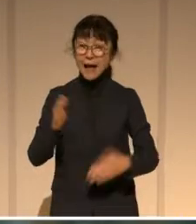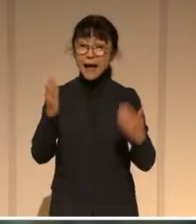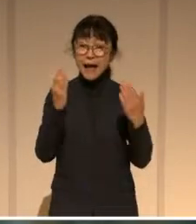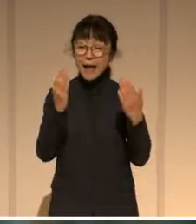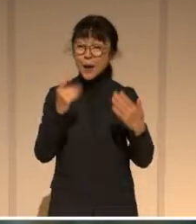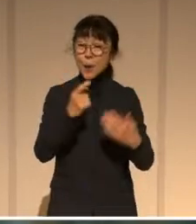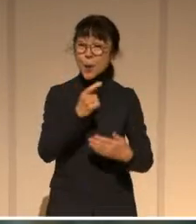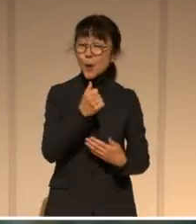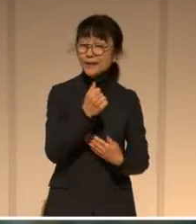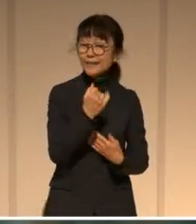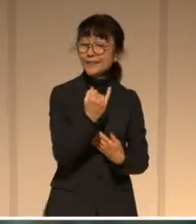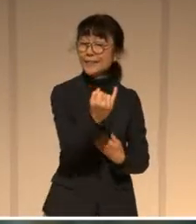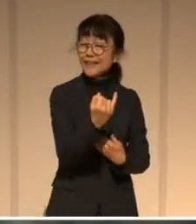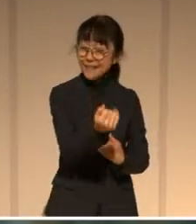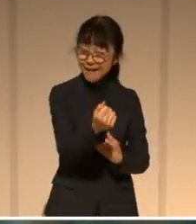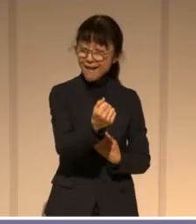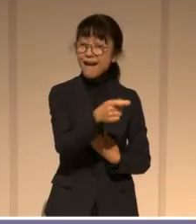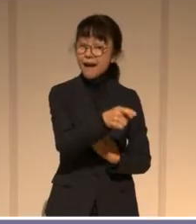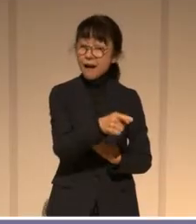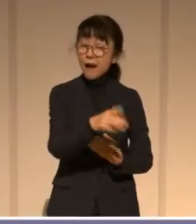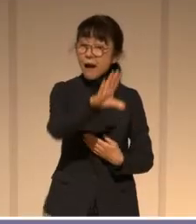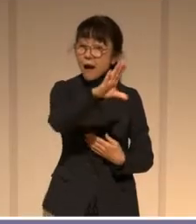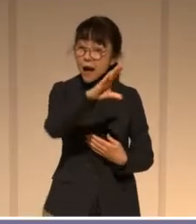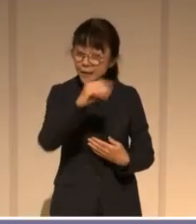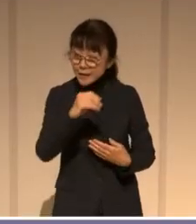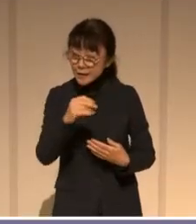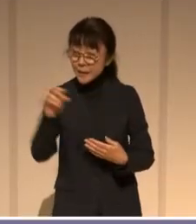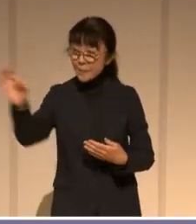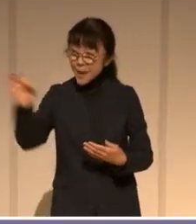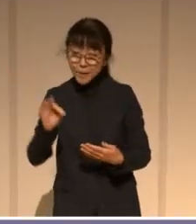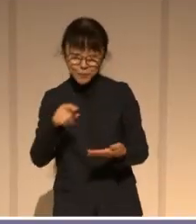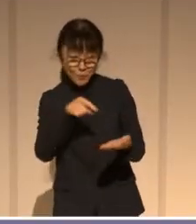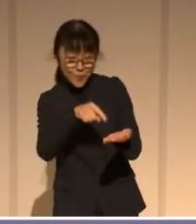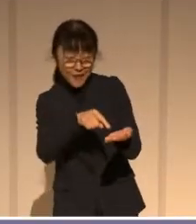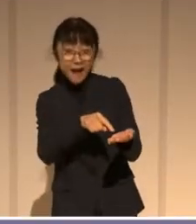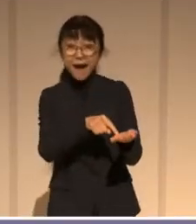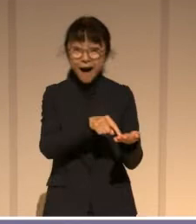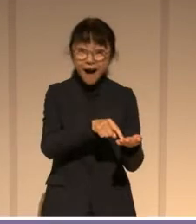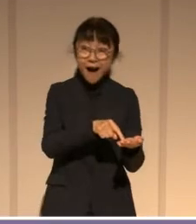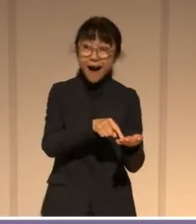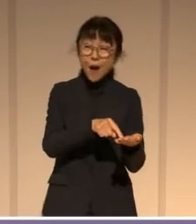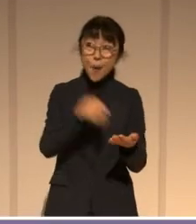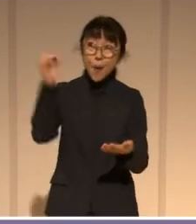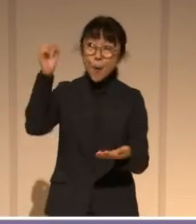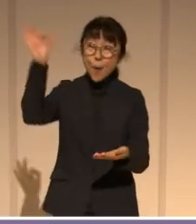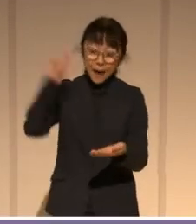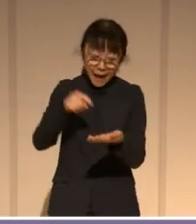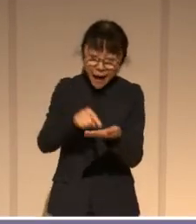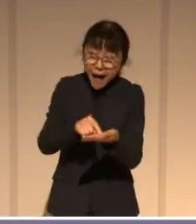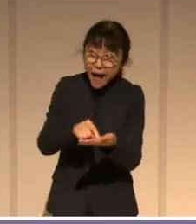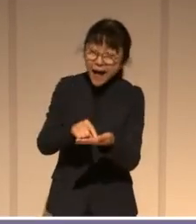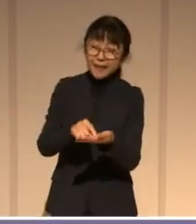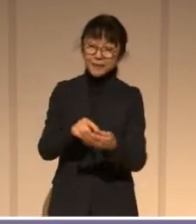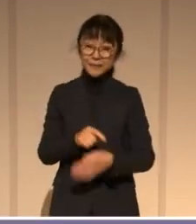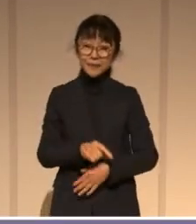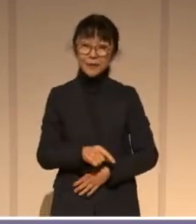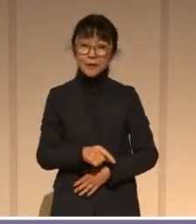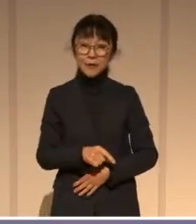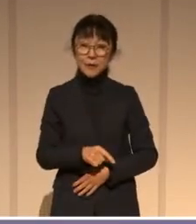行っていてで帰ってきてそのメールが来たよっていう話を親から聞いたんですけど